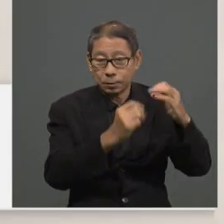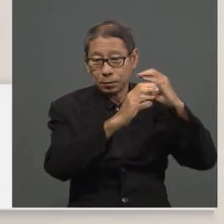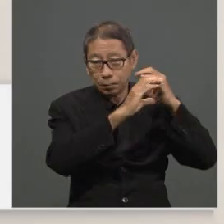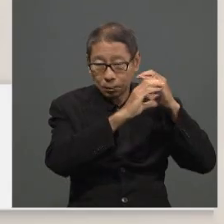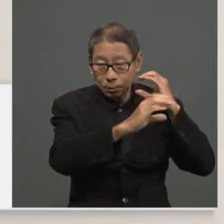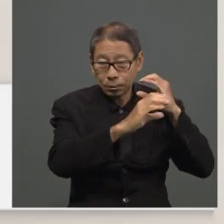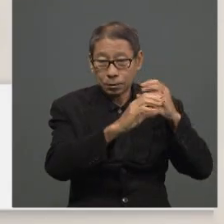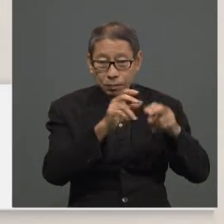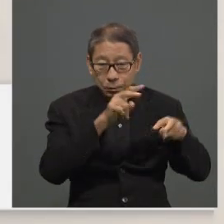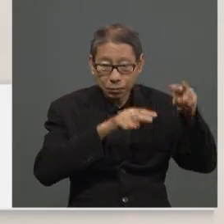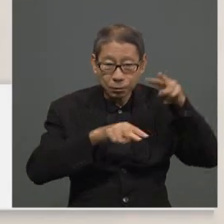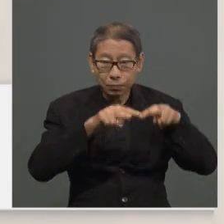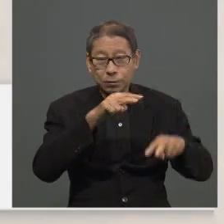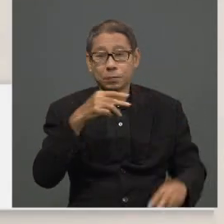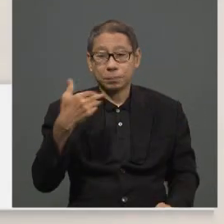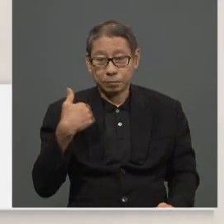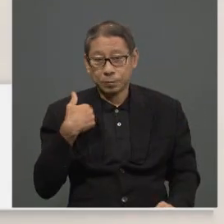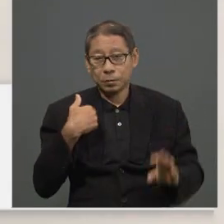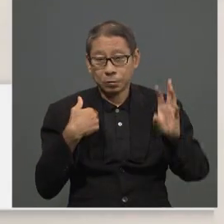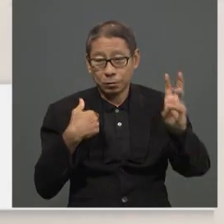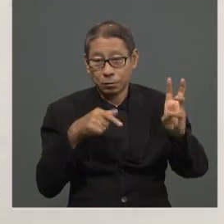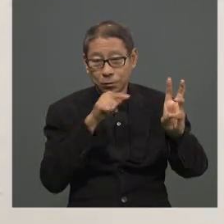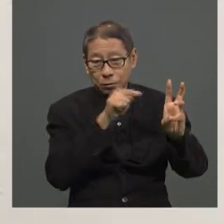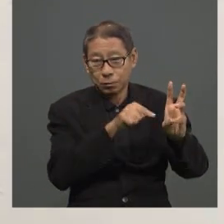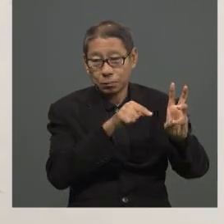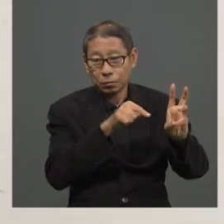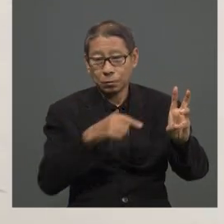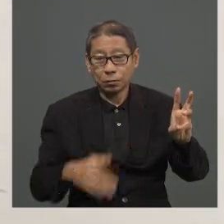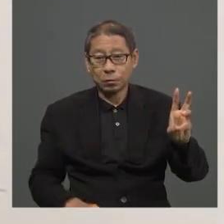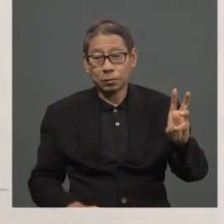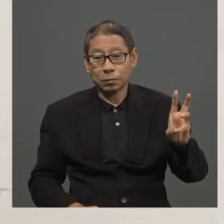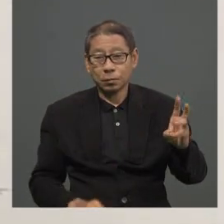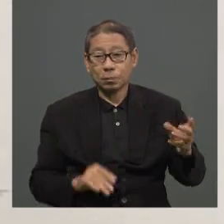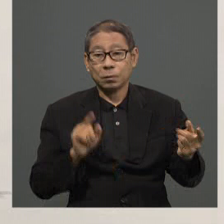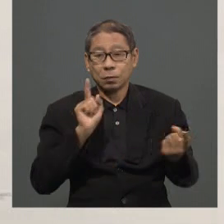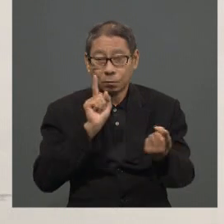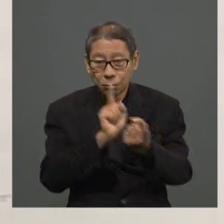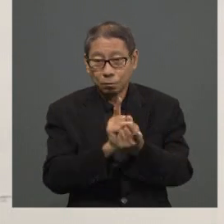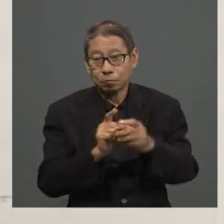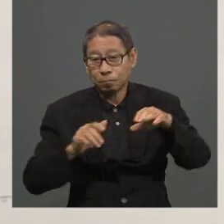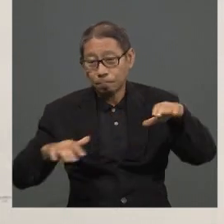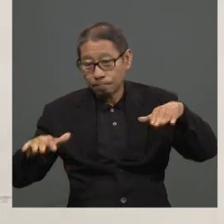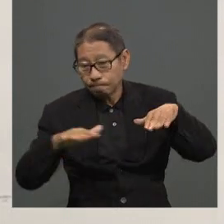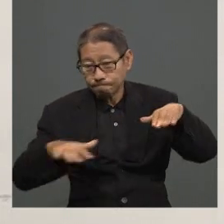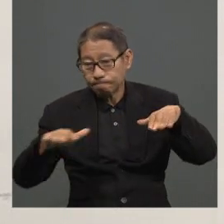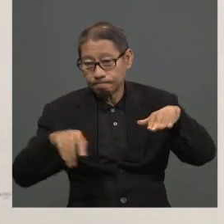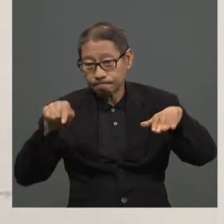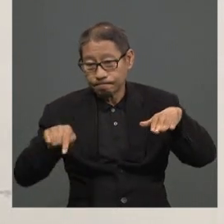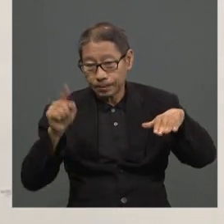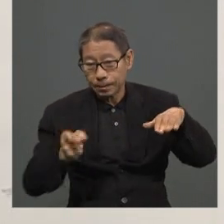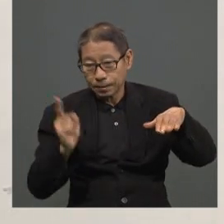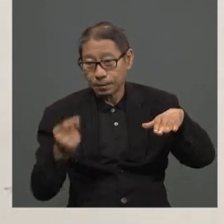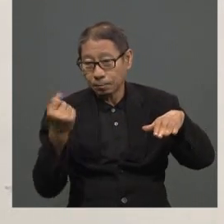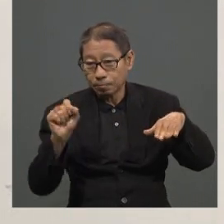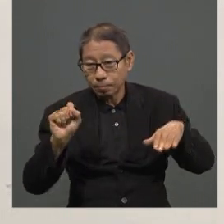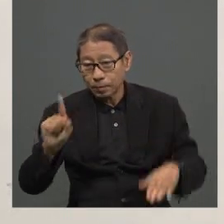เข้ามารับการตรวจสอบนะคะ แต่หลังจากเกิดเหตุอะค่ะเขามีการพบว่าข้อเท็จจริงมันเป็น11ถังตรงนี้